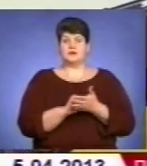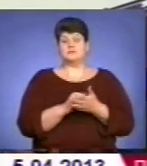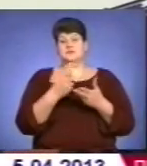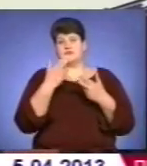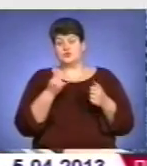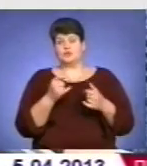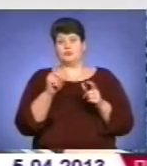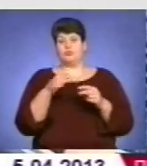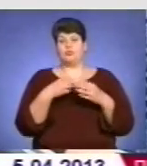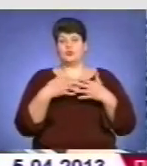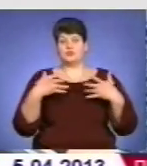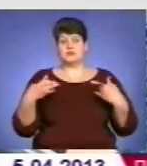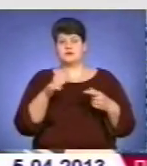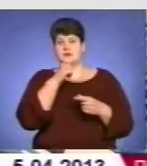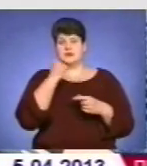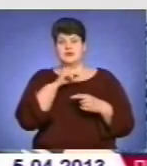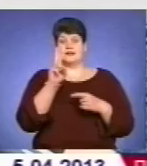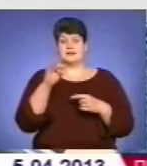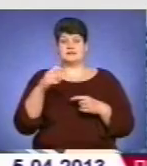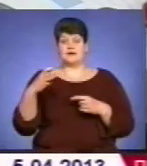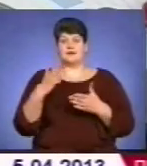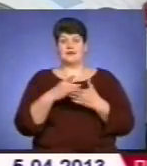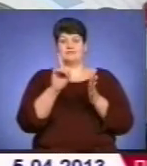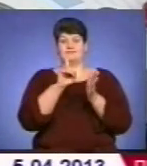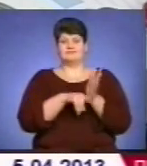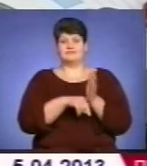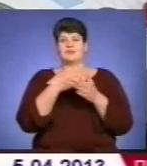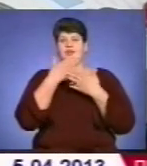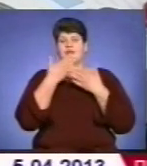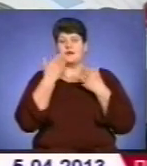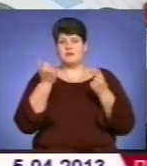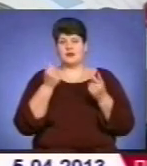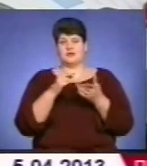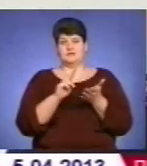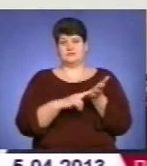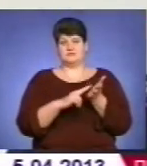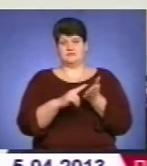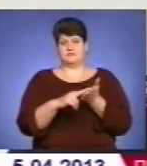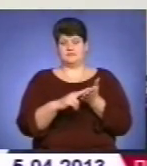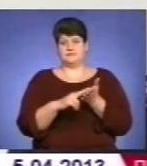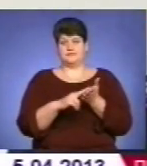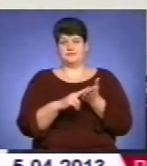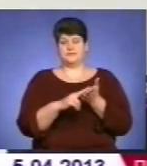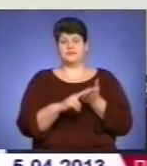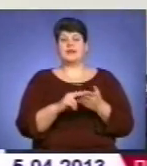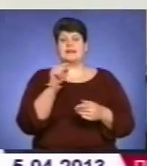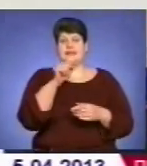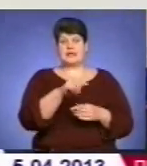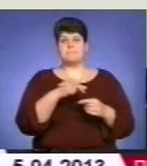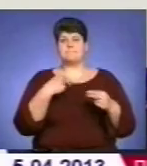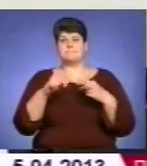продукція, виготовлена у підпільних цехах, є значно дешевшою і не має відповідних маркувань. Ті магазини,